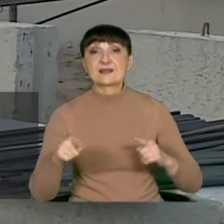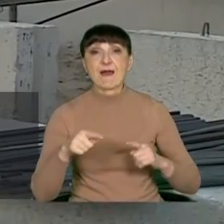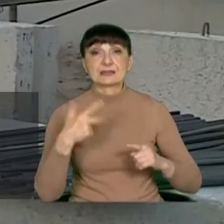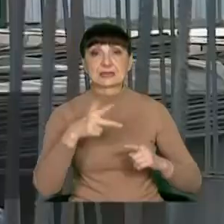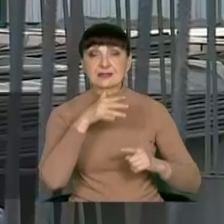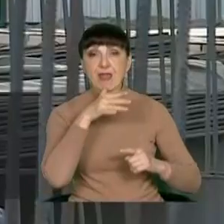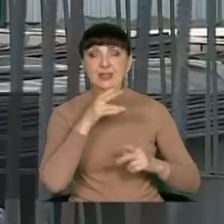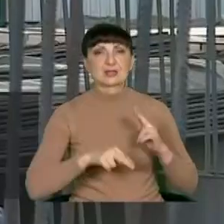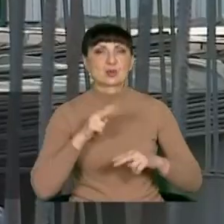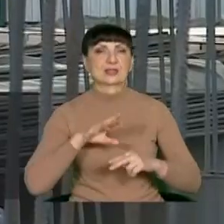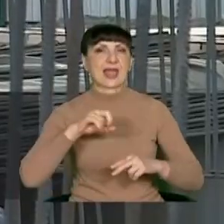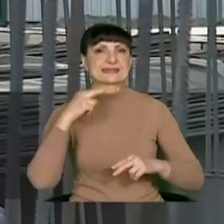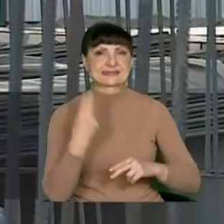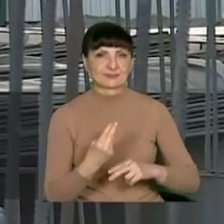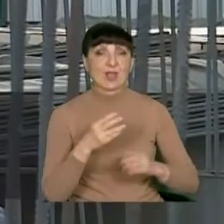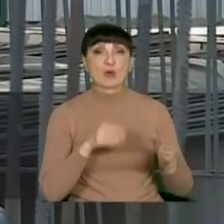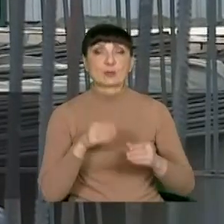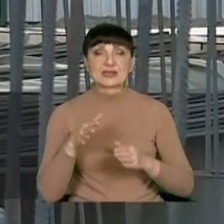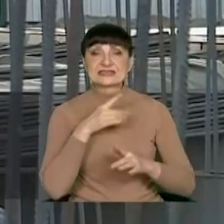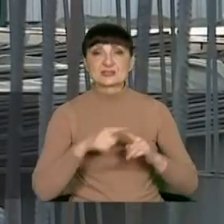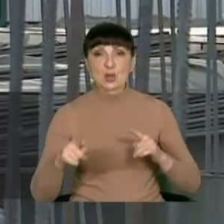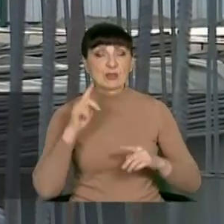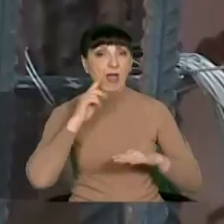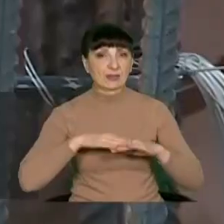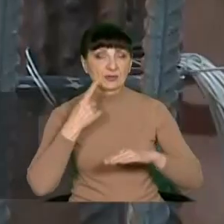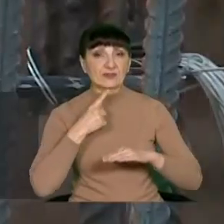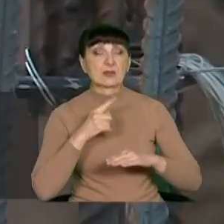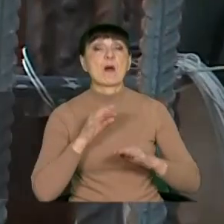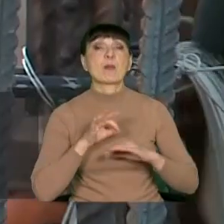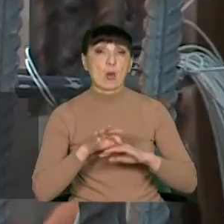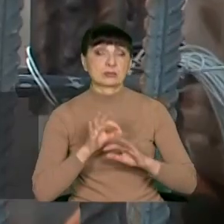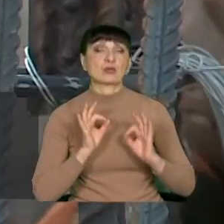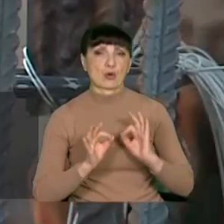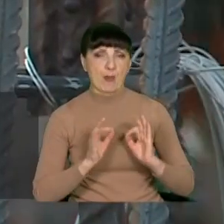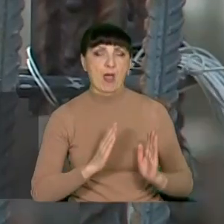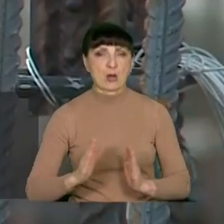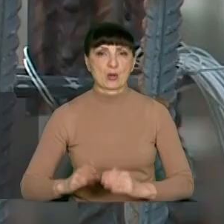независимости строится ТЭЦ. Отопительный сезон, по словам Акима, проходит в штатном режиме.